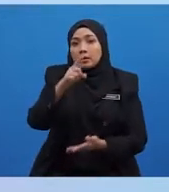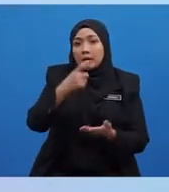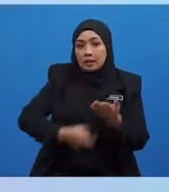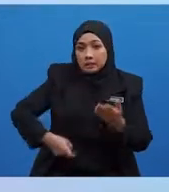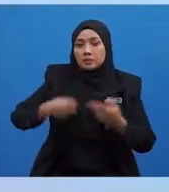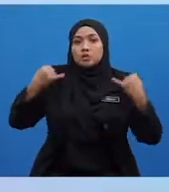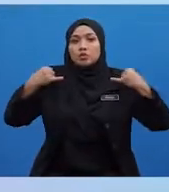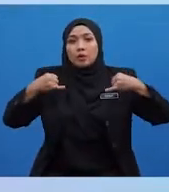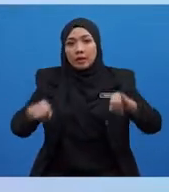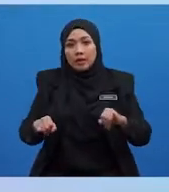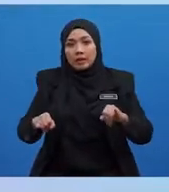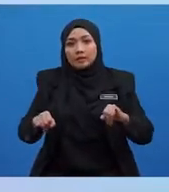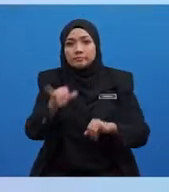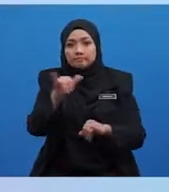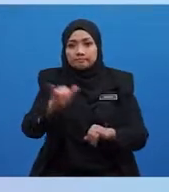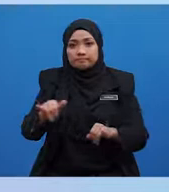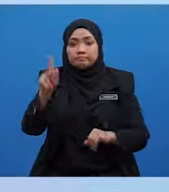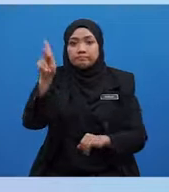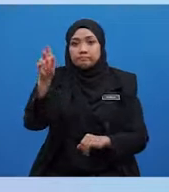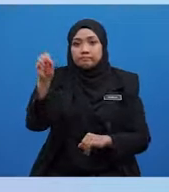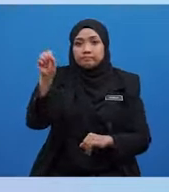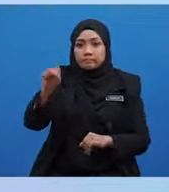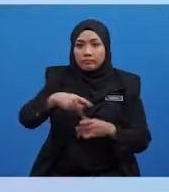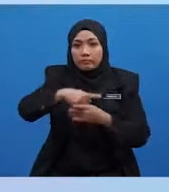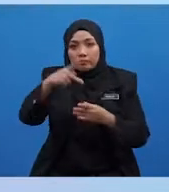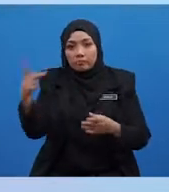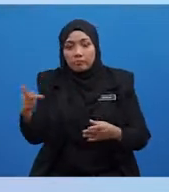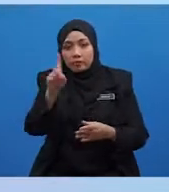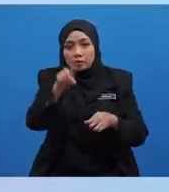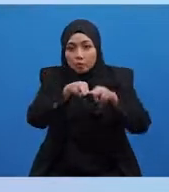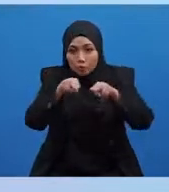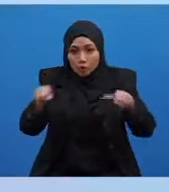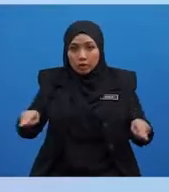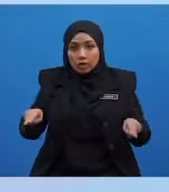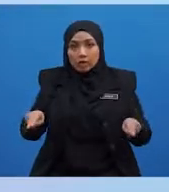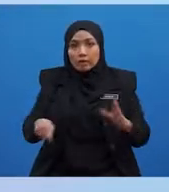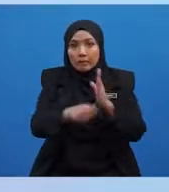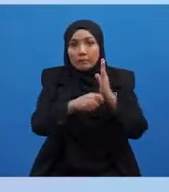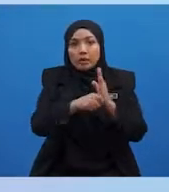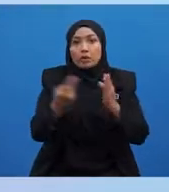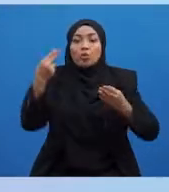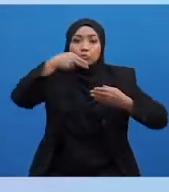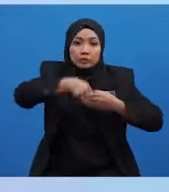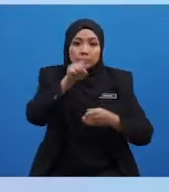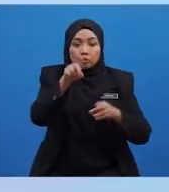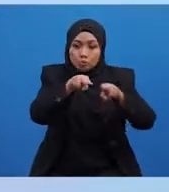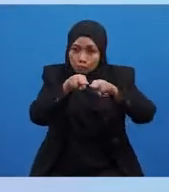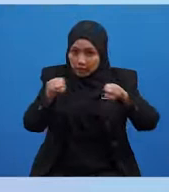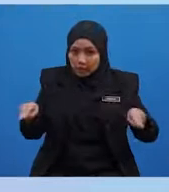Harga jualan, kos pengeluaran seunit ditambah dengan keuntungan seunit.